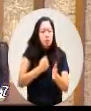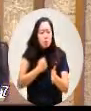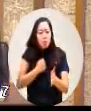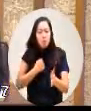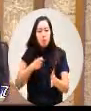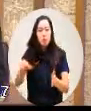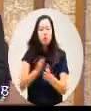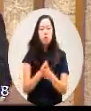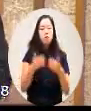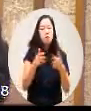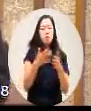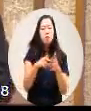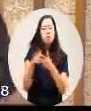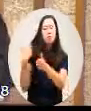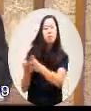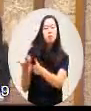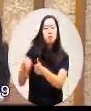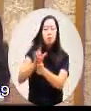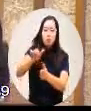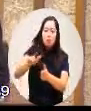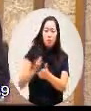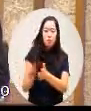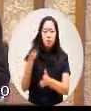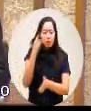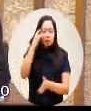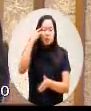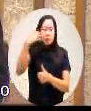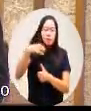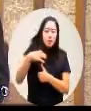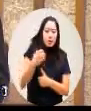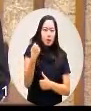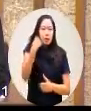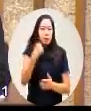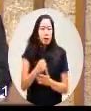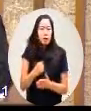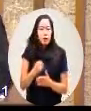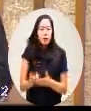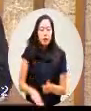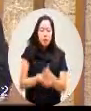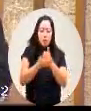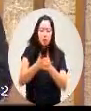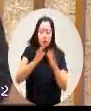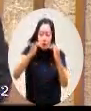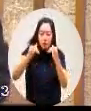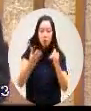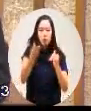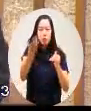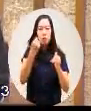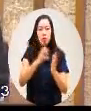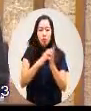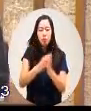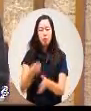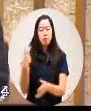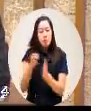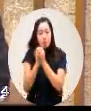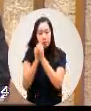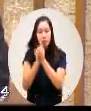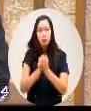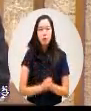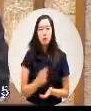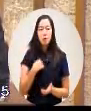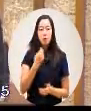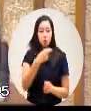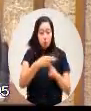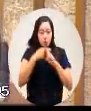给我们老师有一些让他觉得非常有压力或者是不礼貌，这个是我一个局长我应该要请托的一个地方。那我